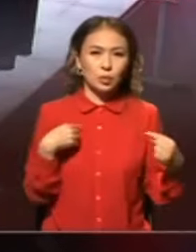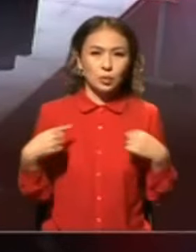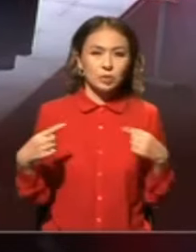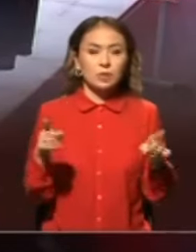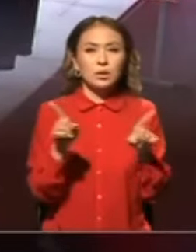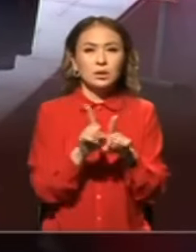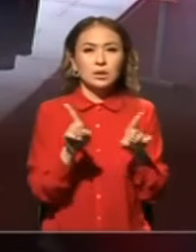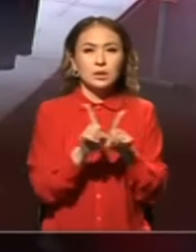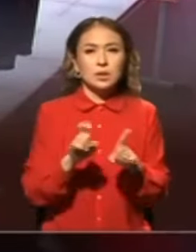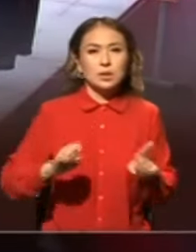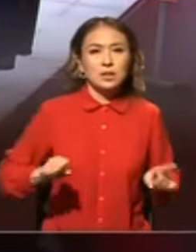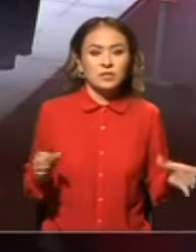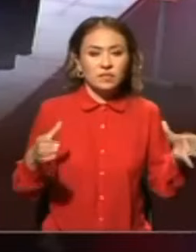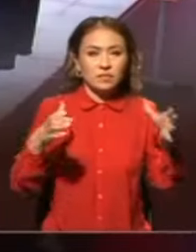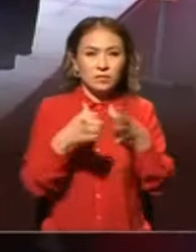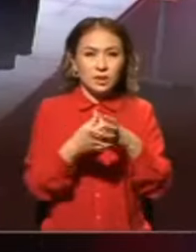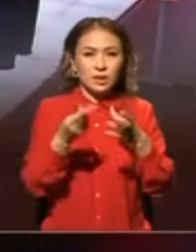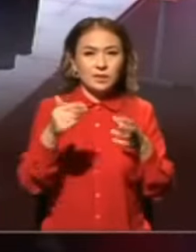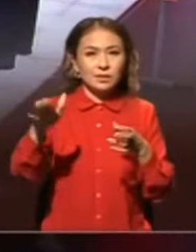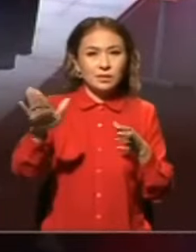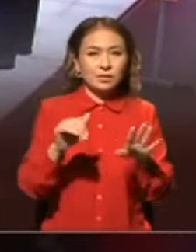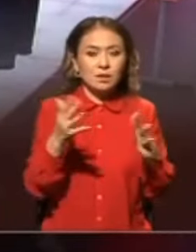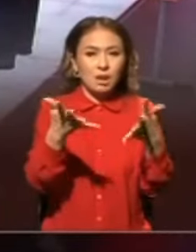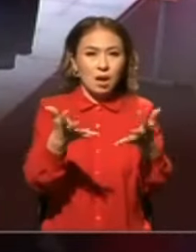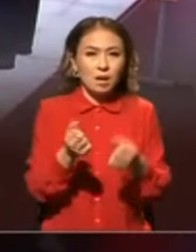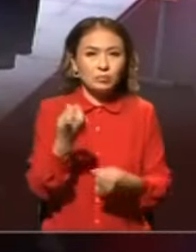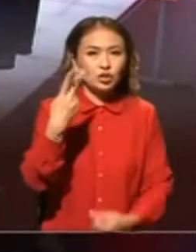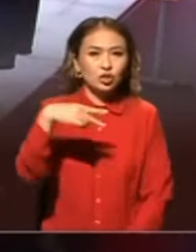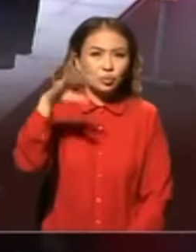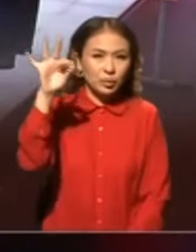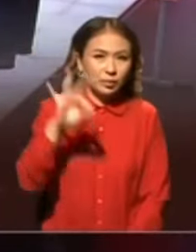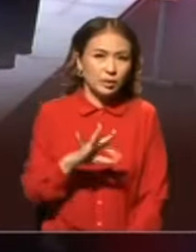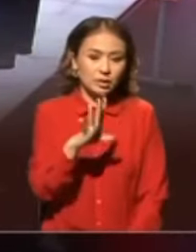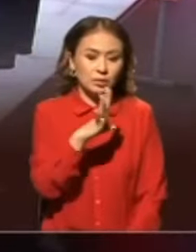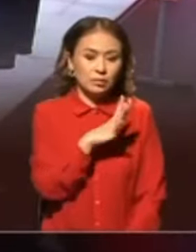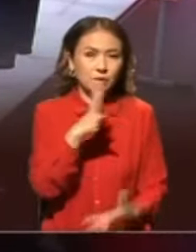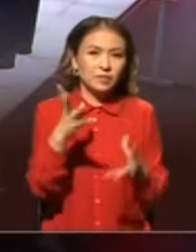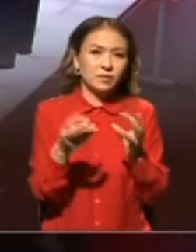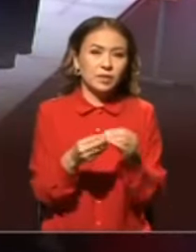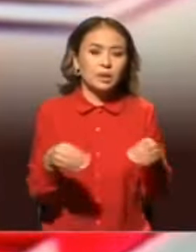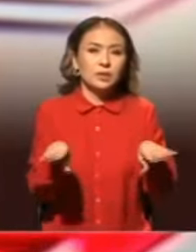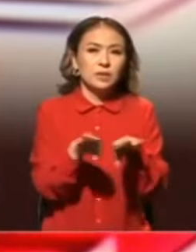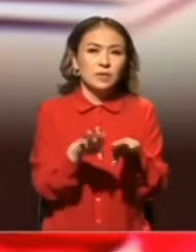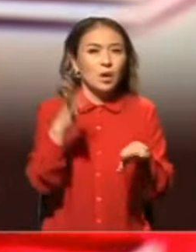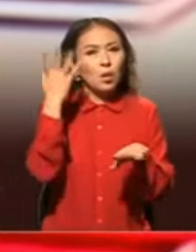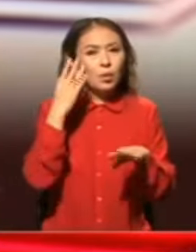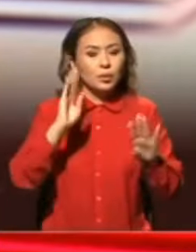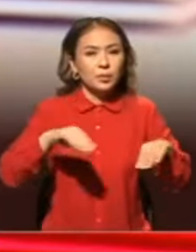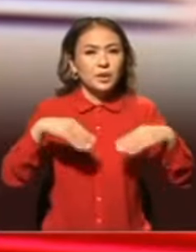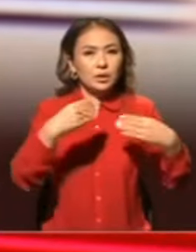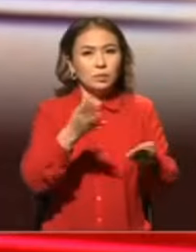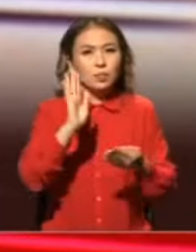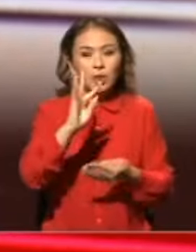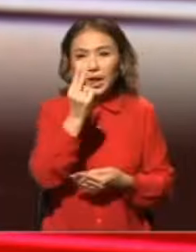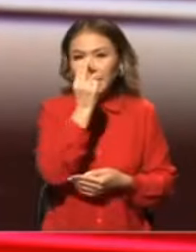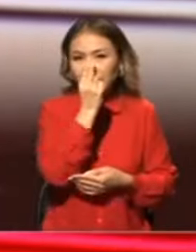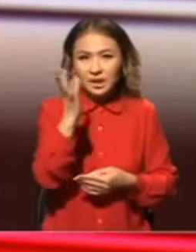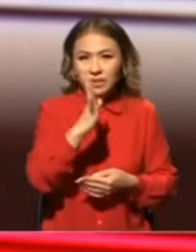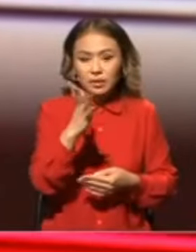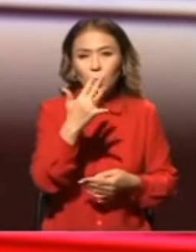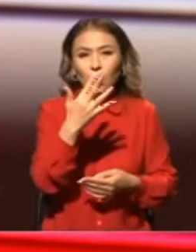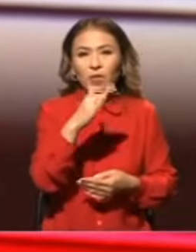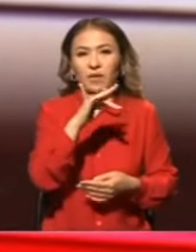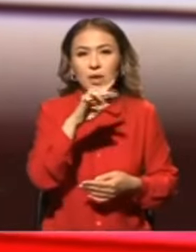Несие серіктестіктерден несие алып, 20%-мен қазір ала тұр, жылдың аяғында субсидиялап береміз деп, сол субсидияны көрмей кеткен қанша фермер